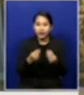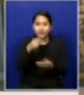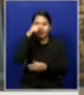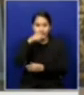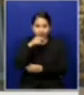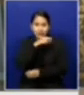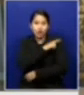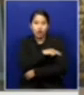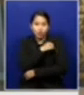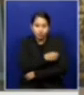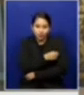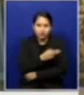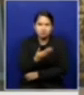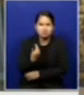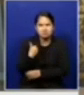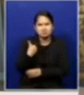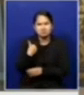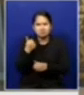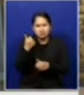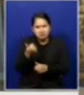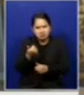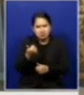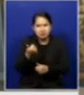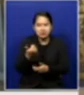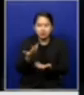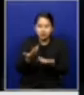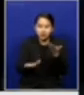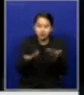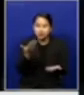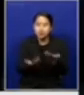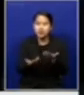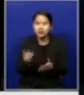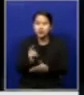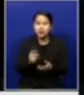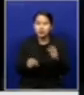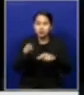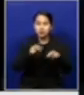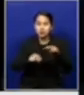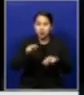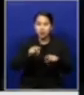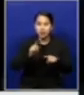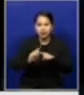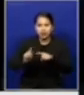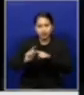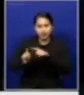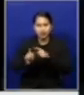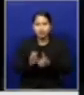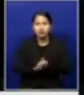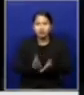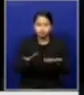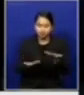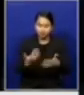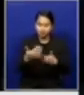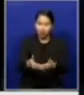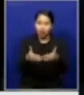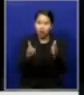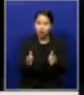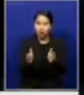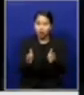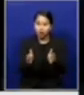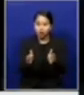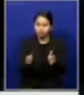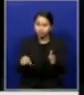าลด้านไหนเก่งหรือว่าจะเป็นแบบการที่จะควบคุมโรคต่างๆจะมีห้องติดเชื้